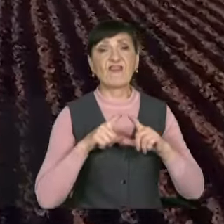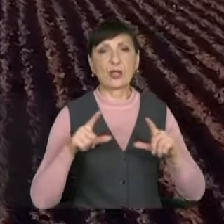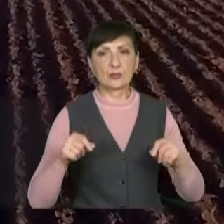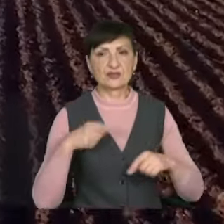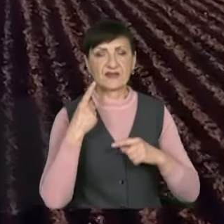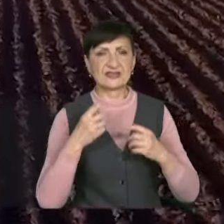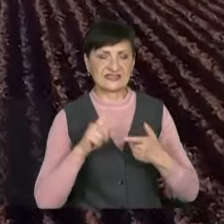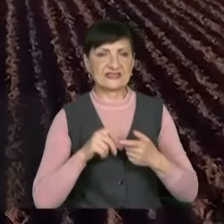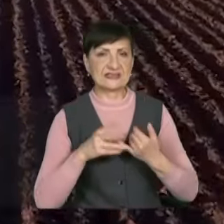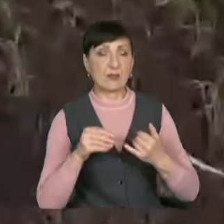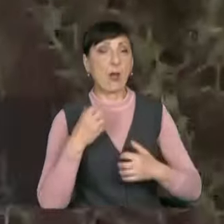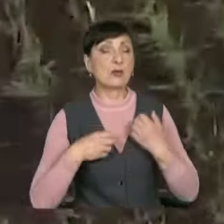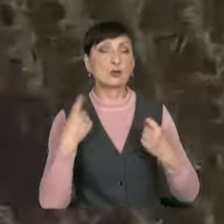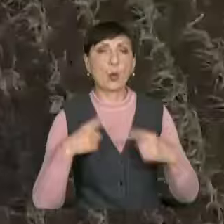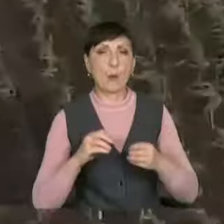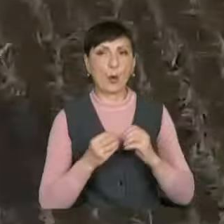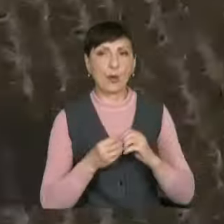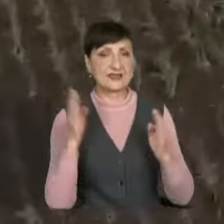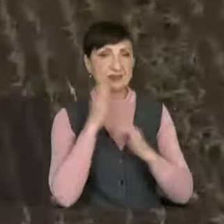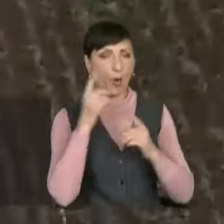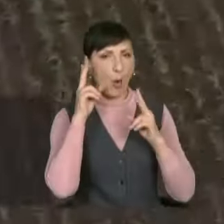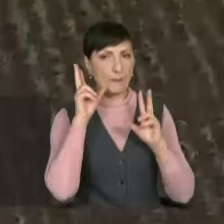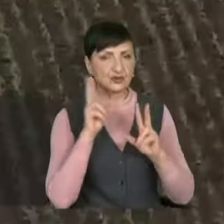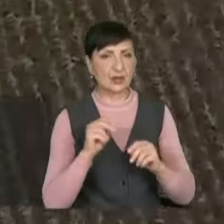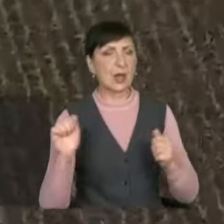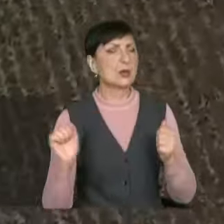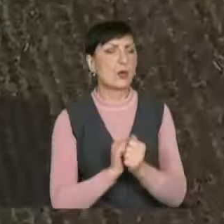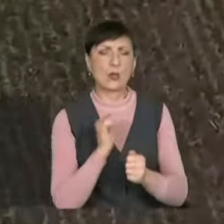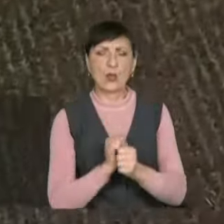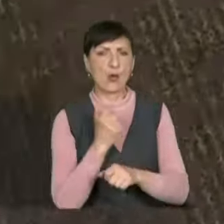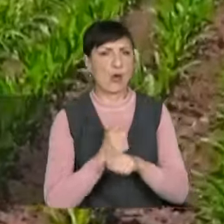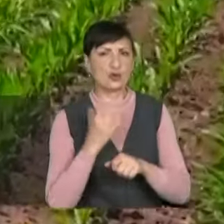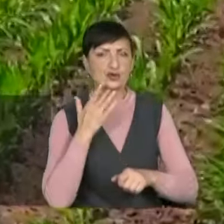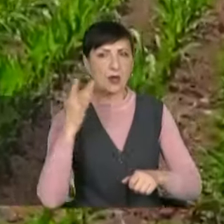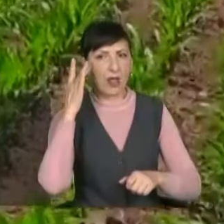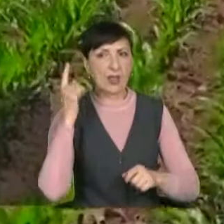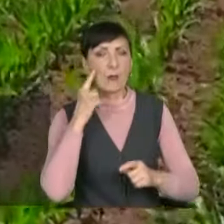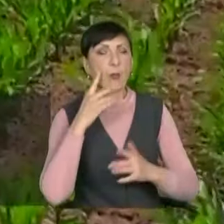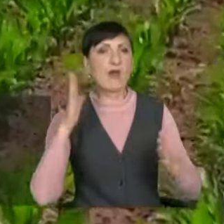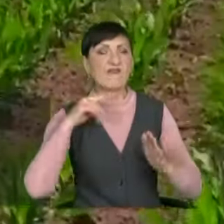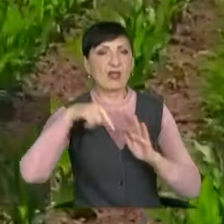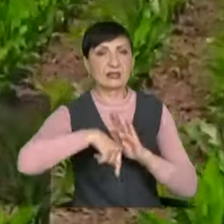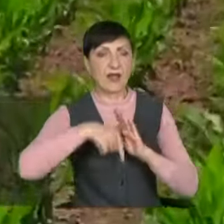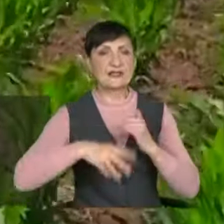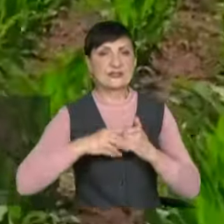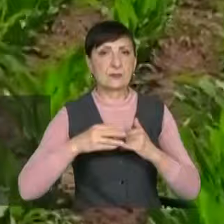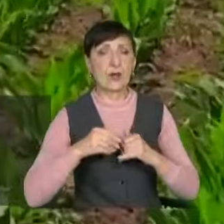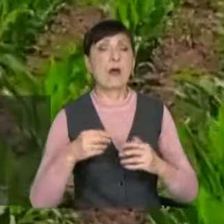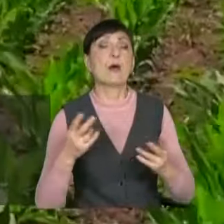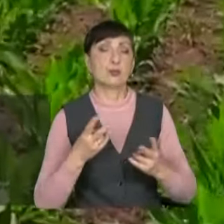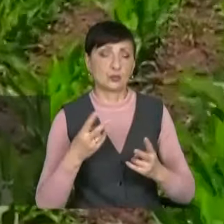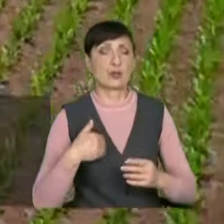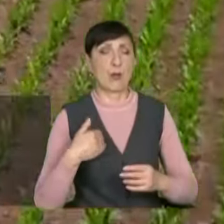больше обеспокоены другой проблемой. Синоптики обещают очень засушливое лето, поэтому большой влагозапас в почве только на руку